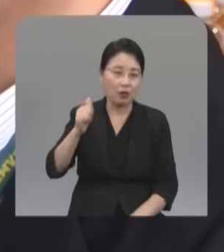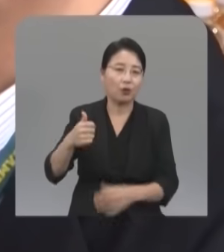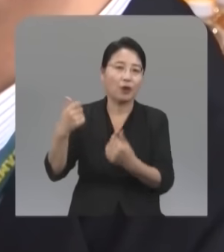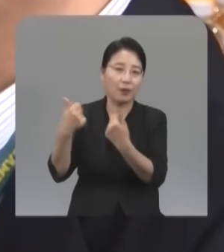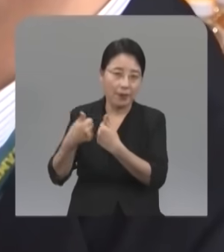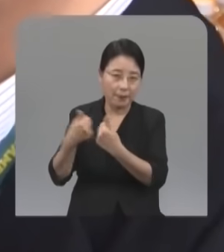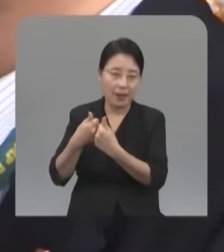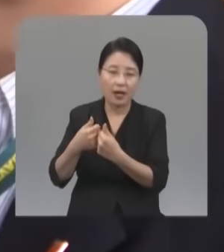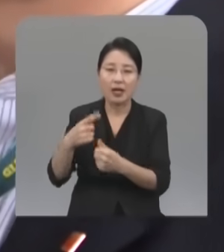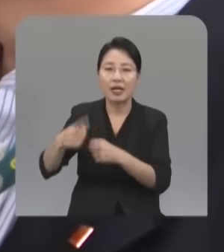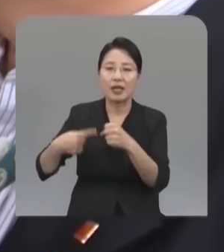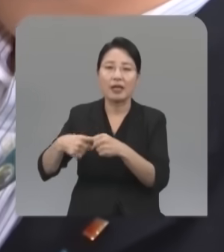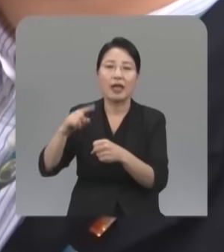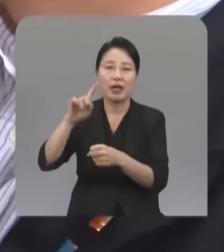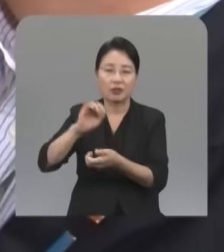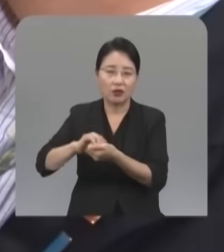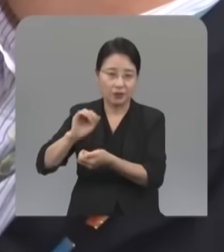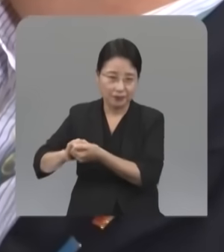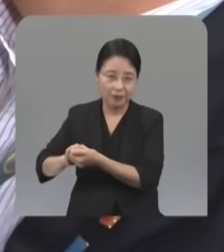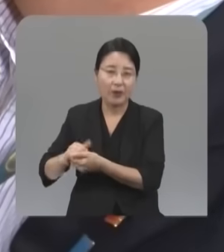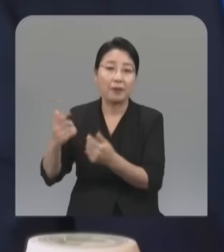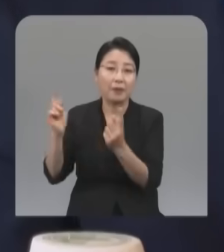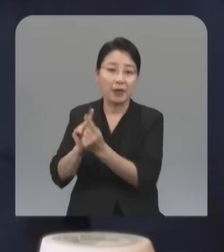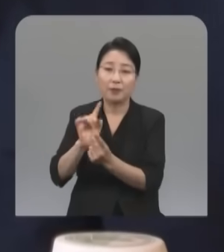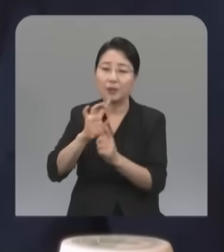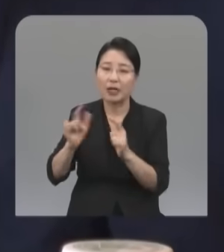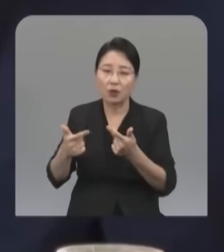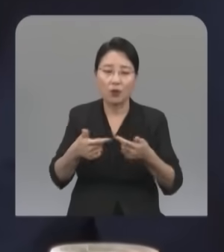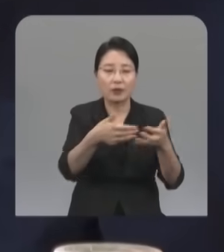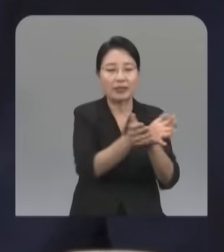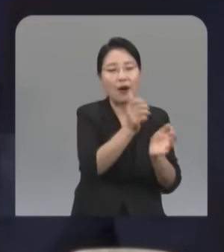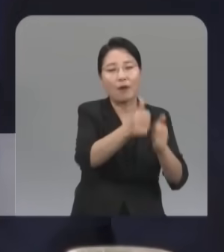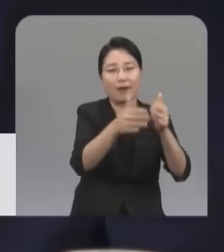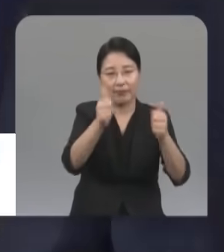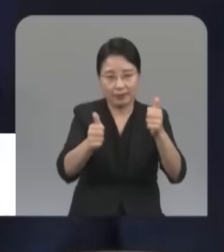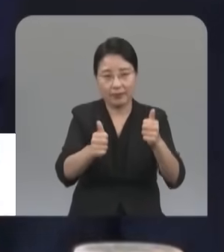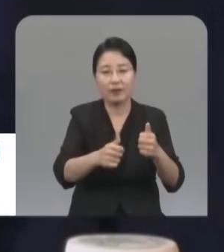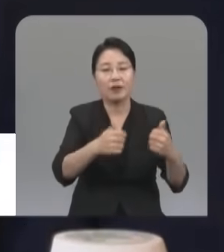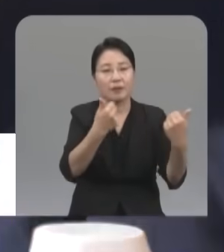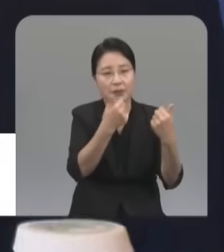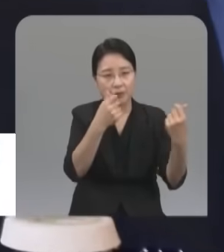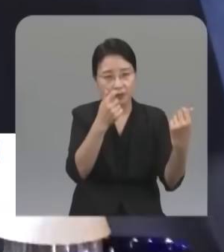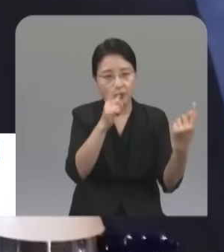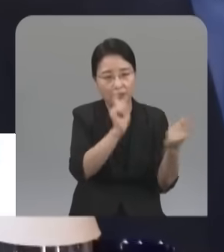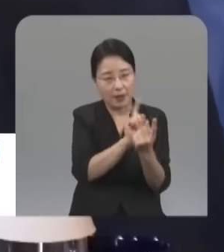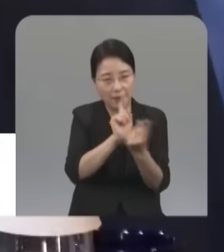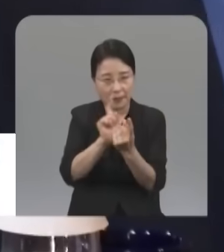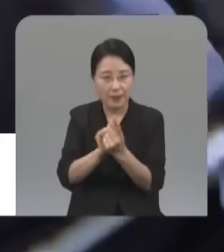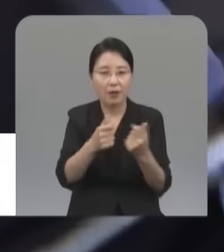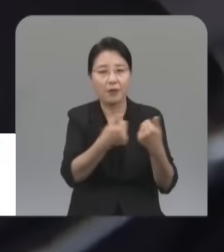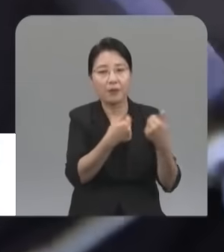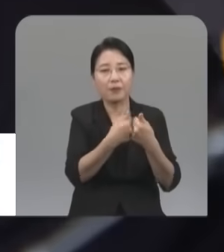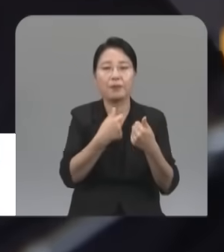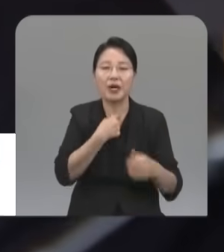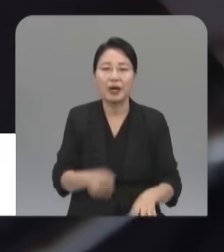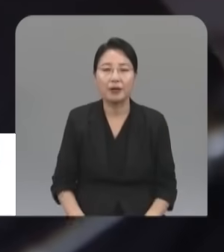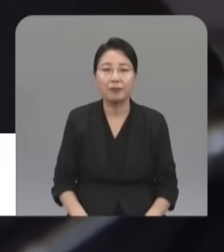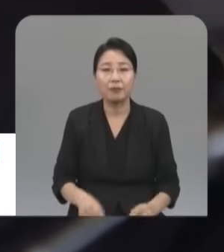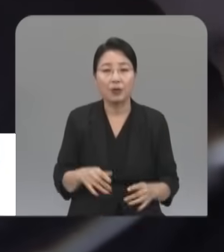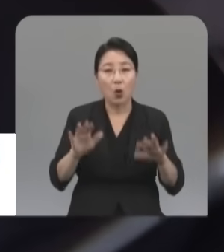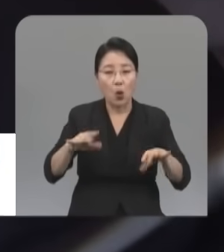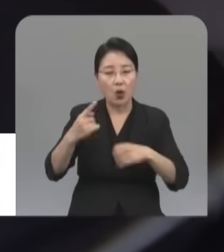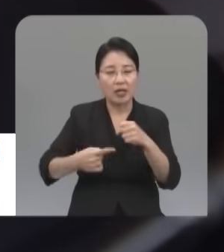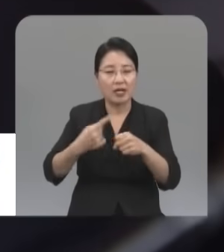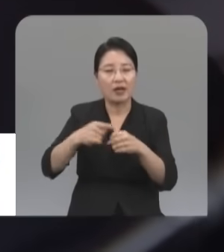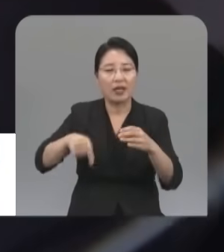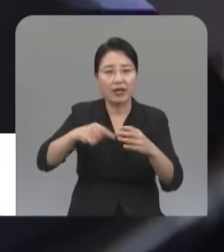회의를 1년에 최소 한 차례는 열기로 했습니다. 올해 안에 미사일 경보 정보가 실시간 공유되고 연례 연합 방어